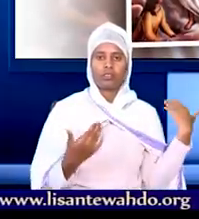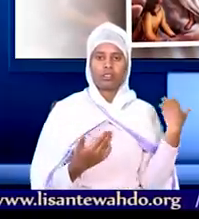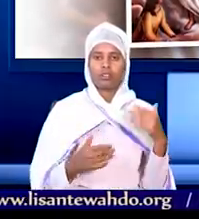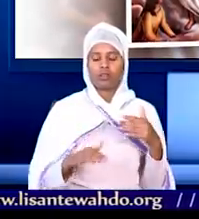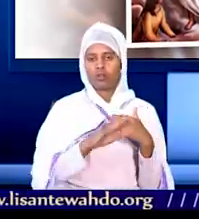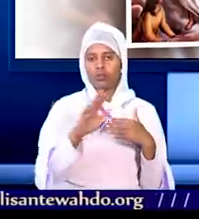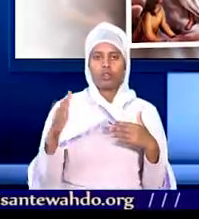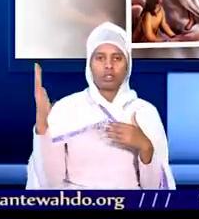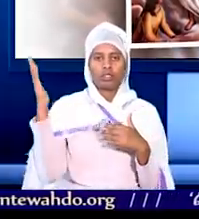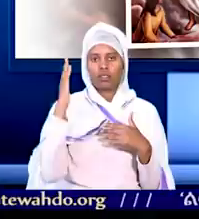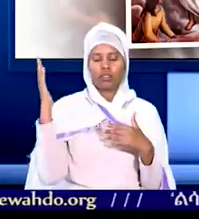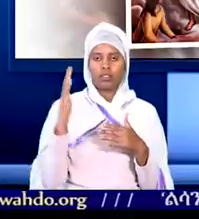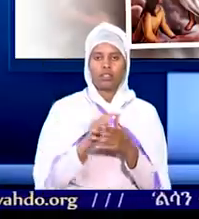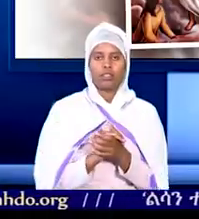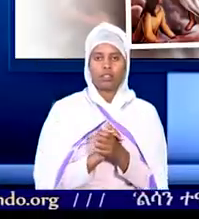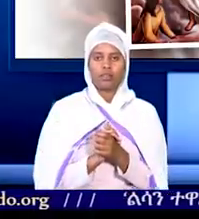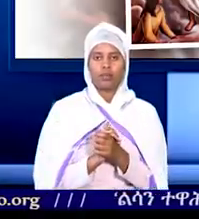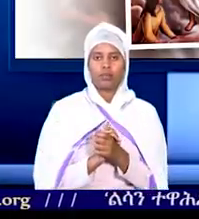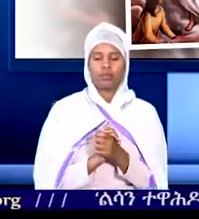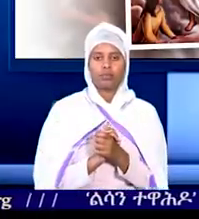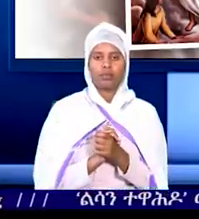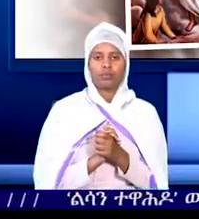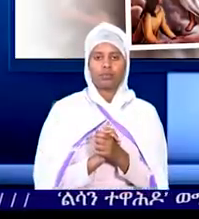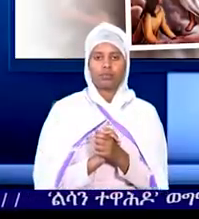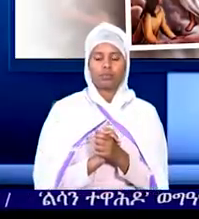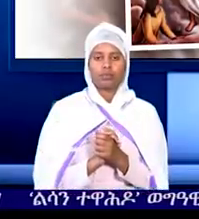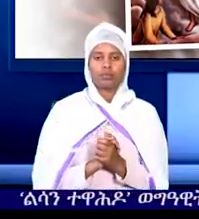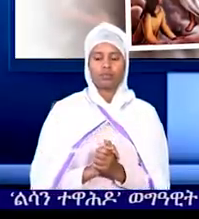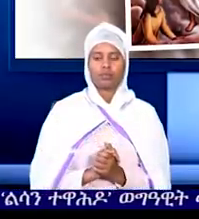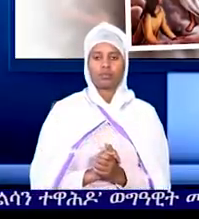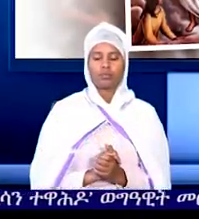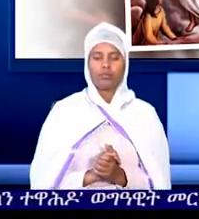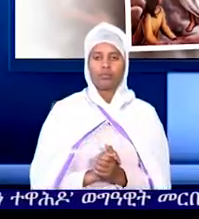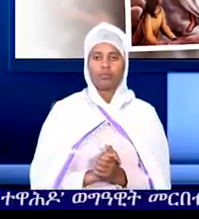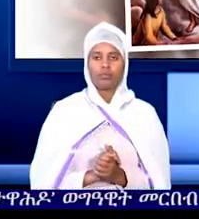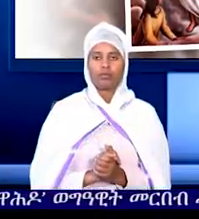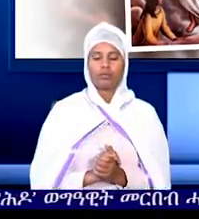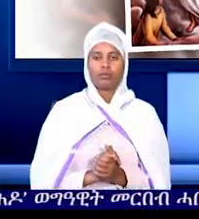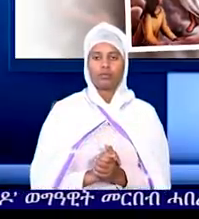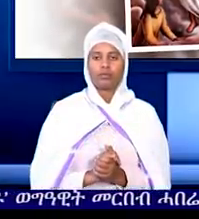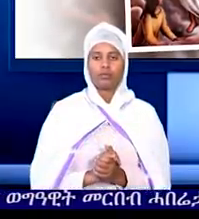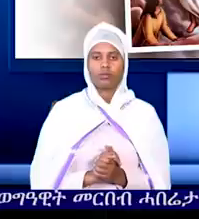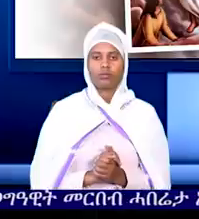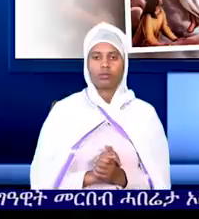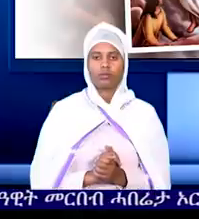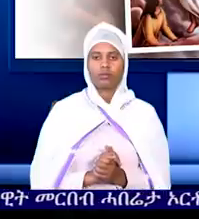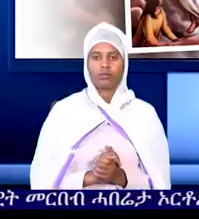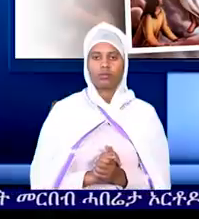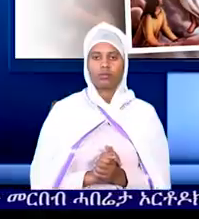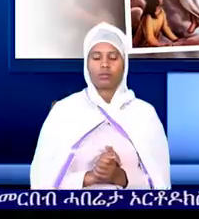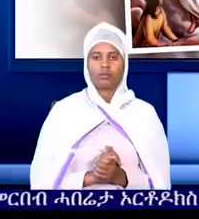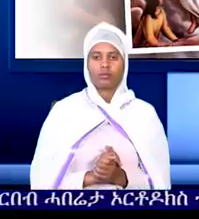ተፈሳሕነ ወተሃሳይነ በኩሉ መዓሊነ ወተፈሳሕነ ህየንተ መዓዛ ሂመምከነ ወህየንተ ኣመንተ ርኢና ሃለ እችት